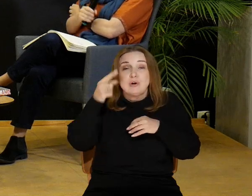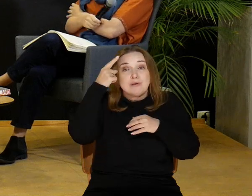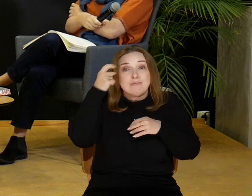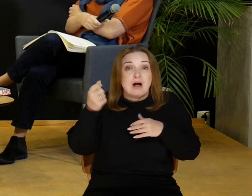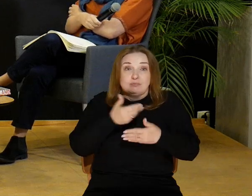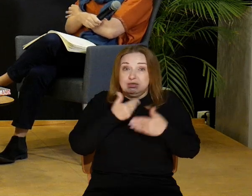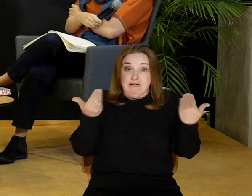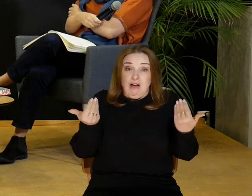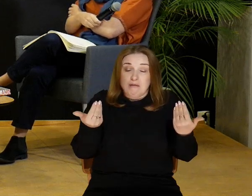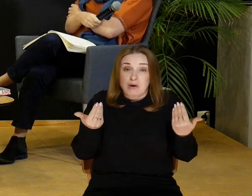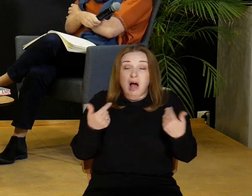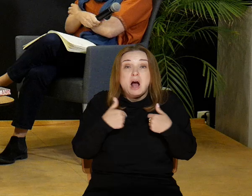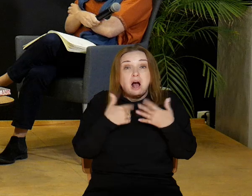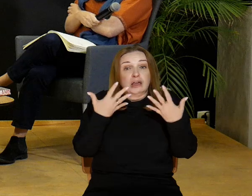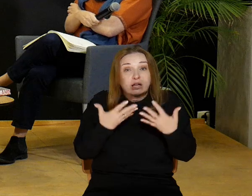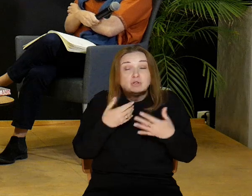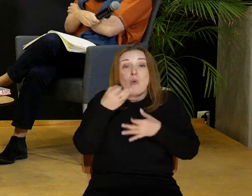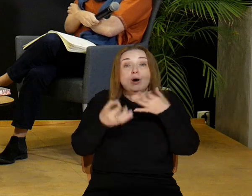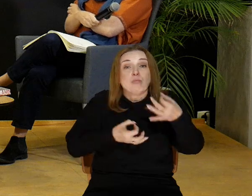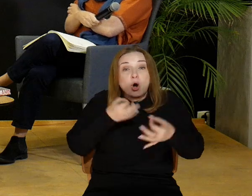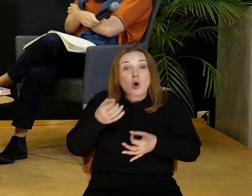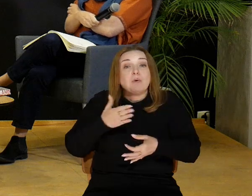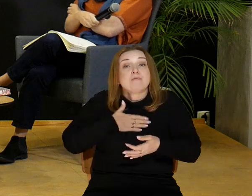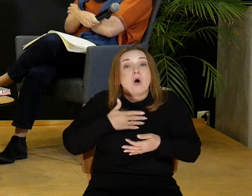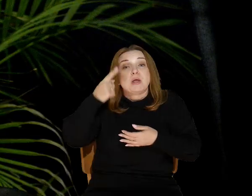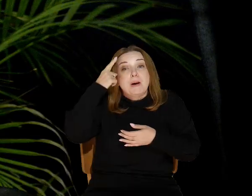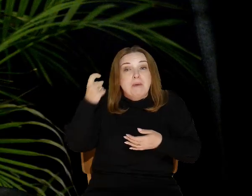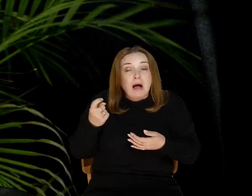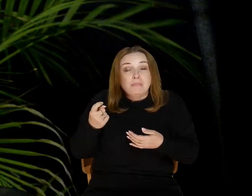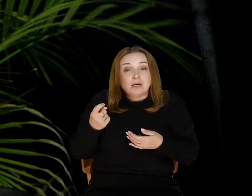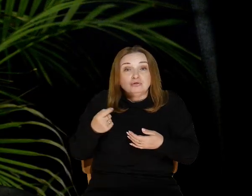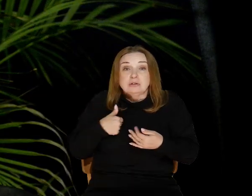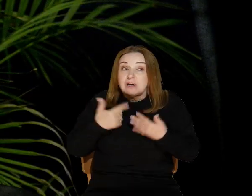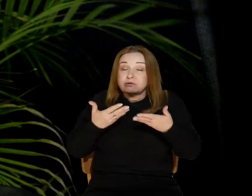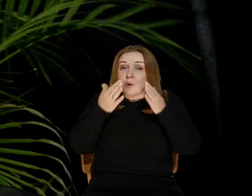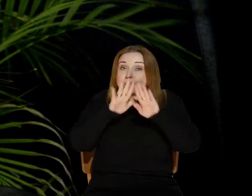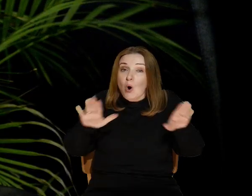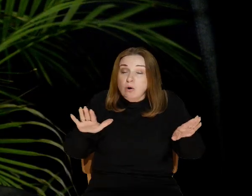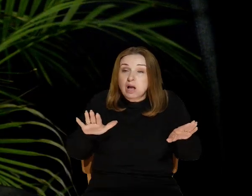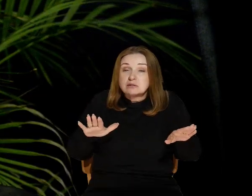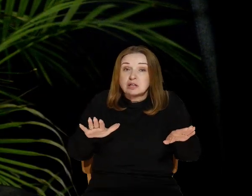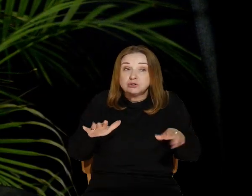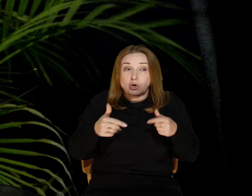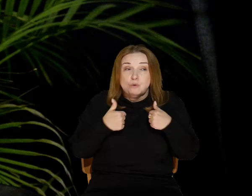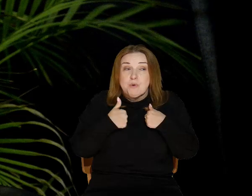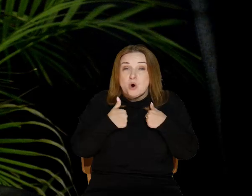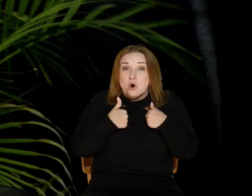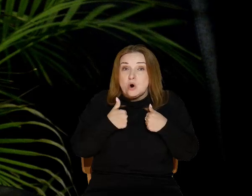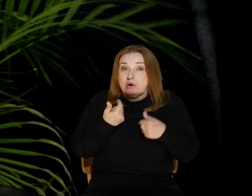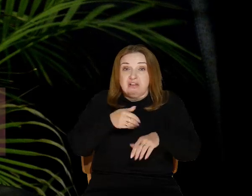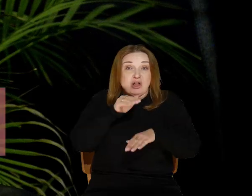właśnie opowiedzieć ze swojej perspektywy, no pokazać, znaczy, że też wynikało to z jakiejś niezgody